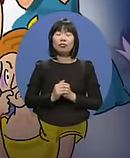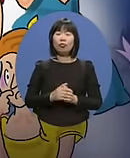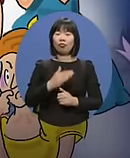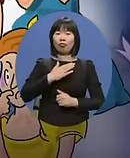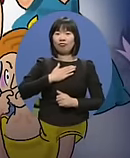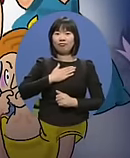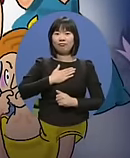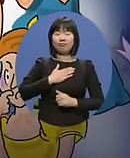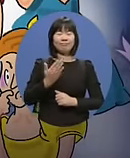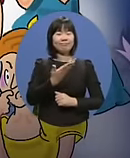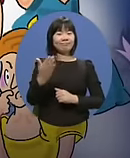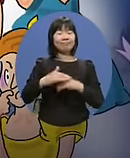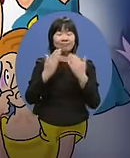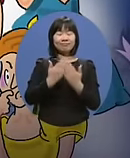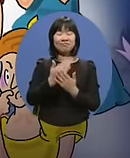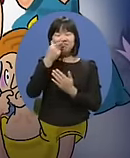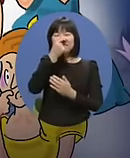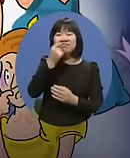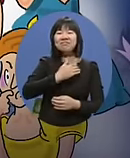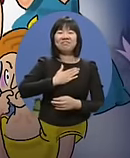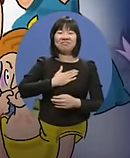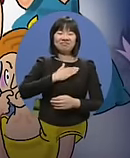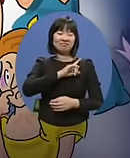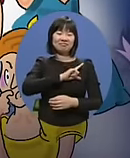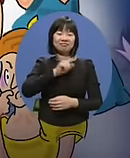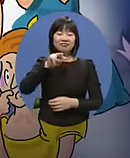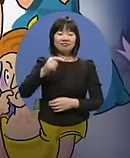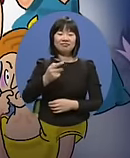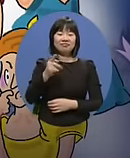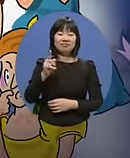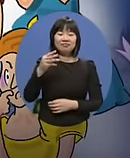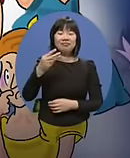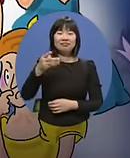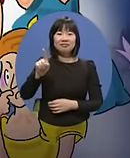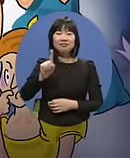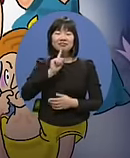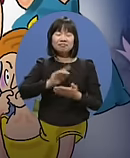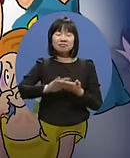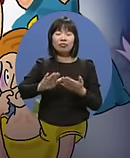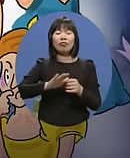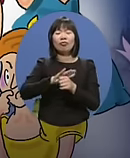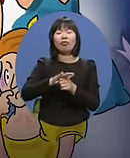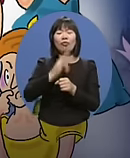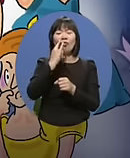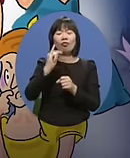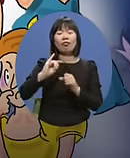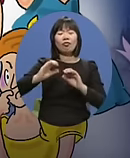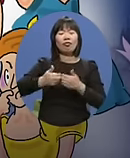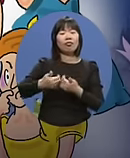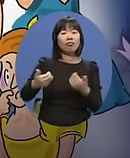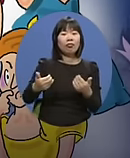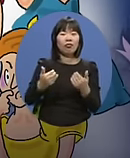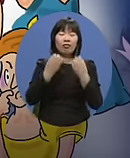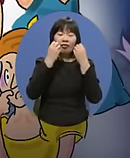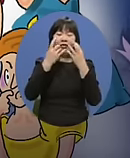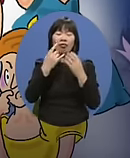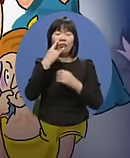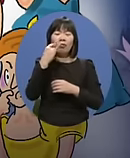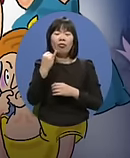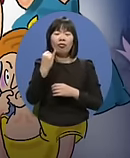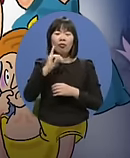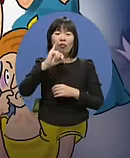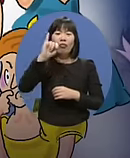저는 여러분들이 다 알고 있는 신데렐라예요. 사랑하는 엄마가 돌아가시고 새엄마와 언니들이 얼마나